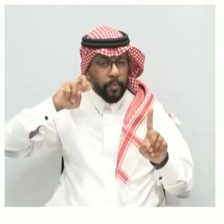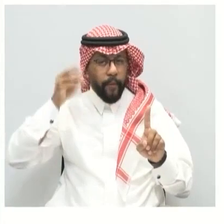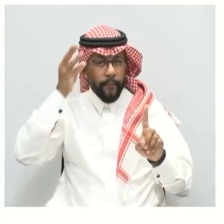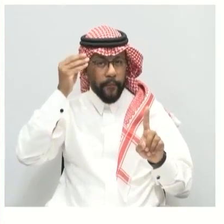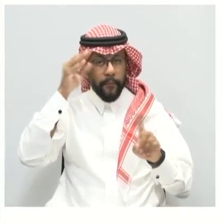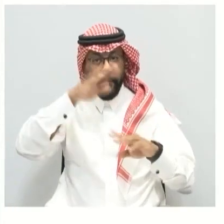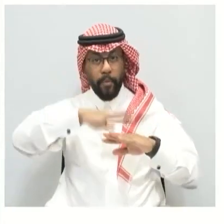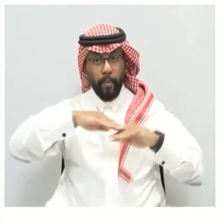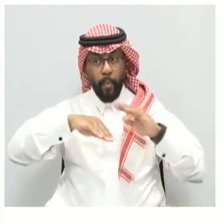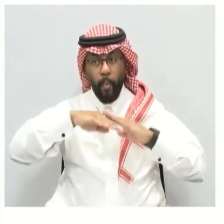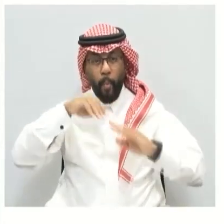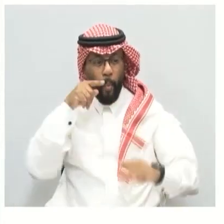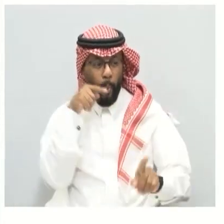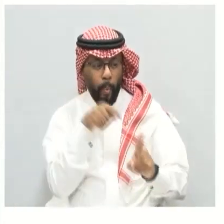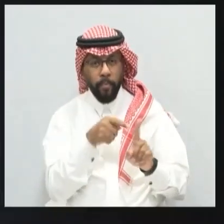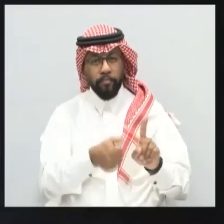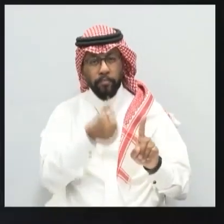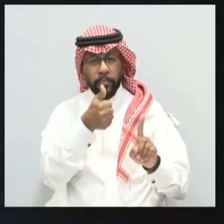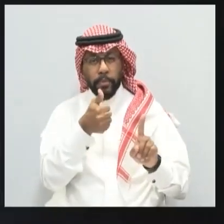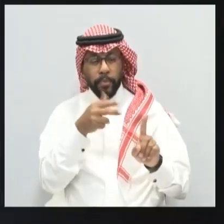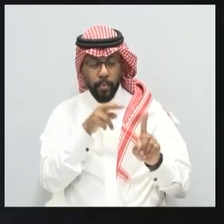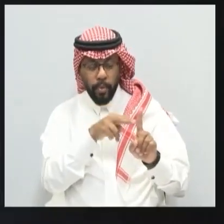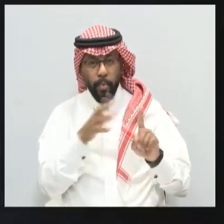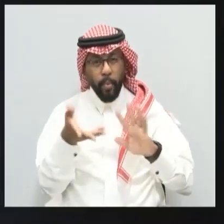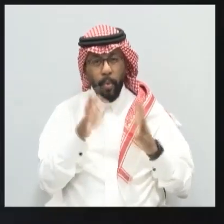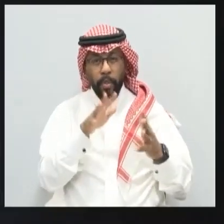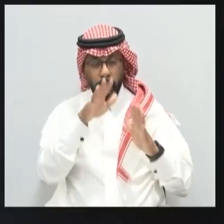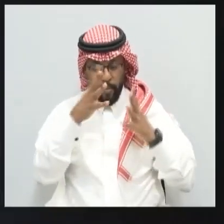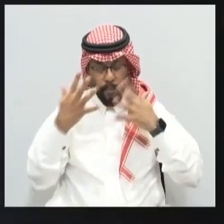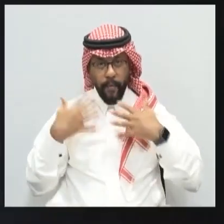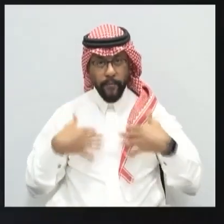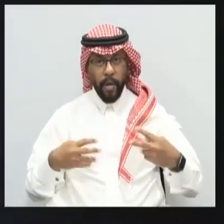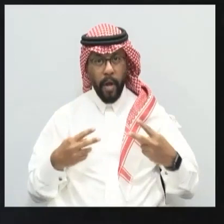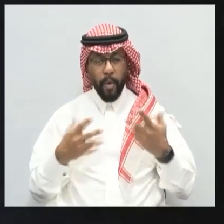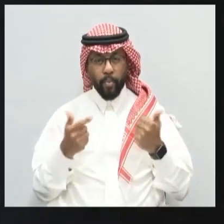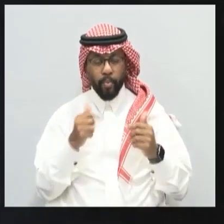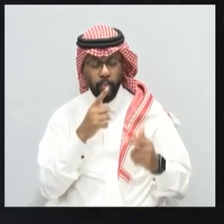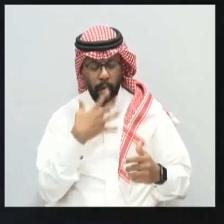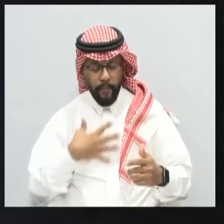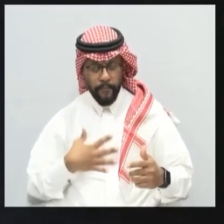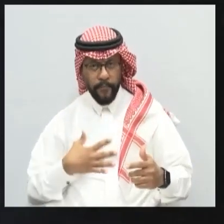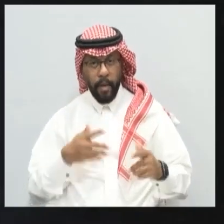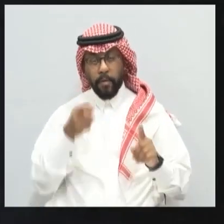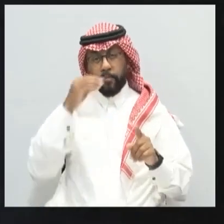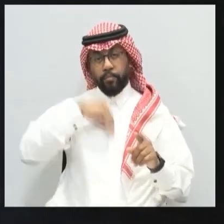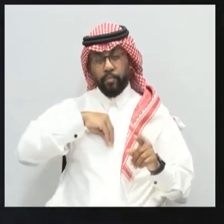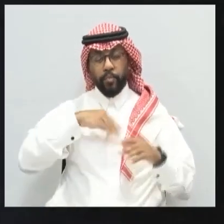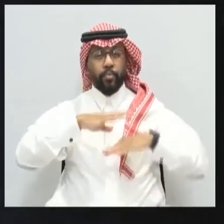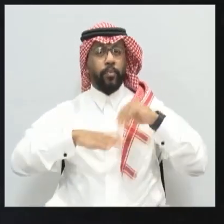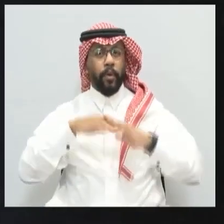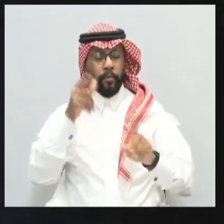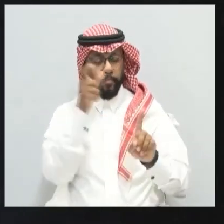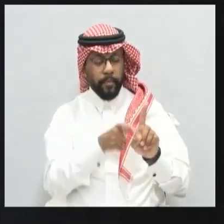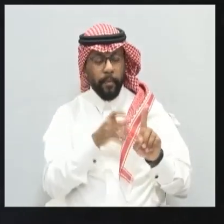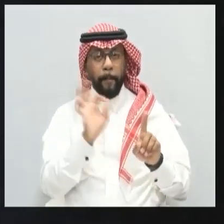يحتاجها العمل هنالك بعض السمات التي يحتاجها العمل سمات شخصيه يحتاجها العمل